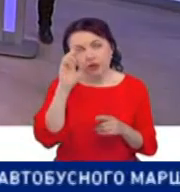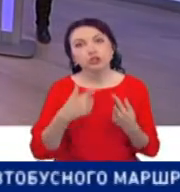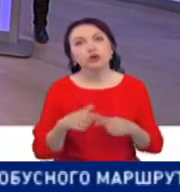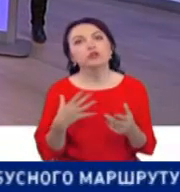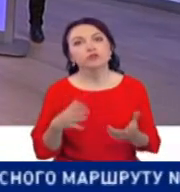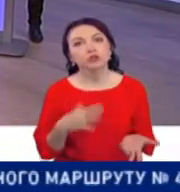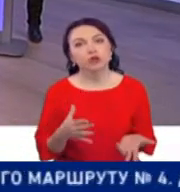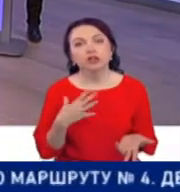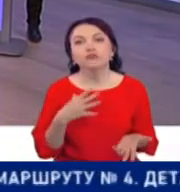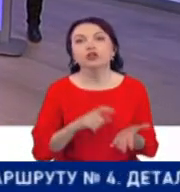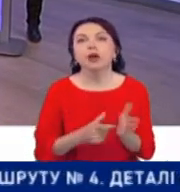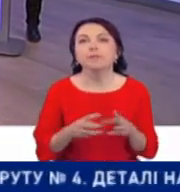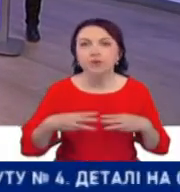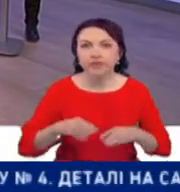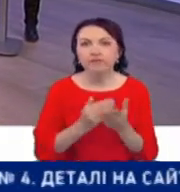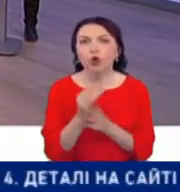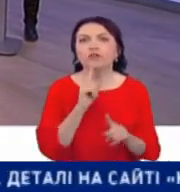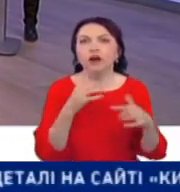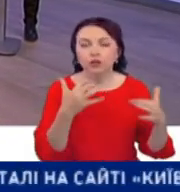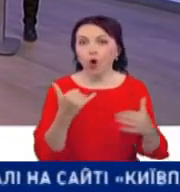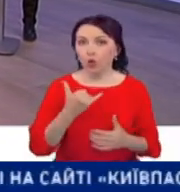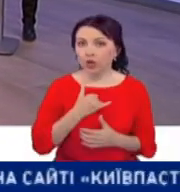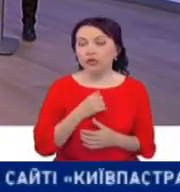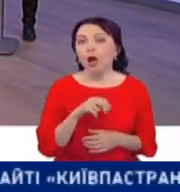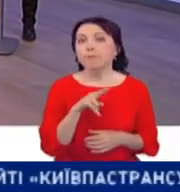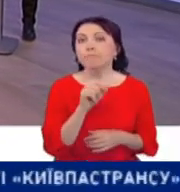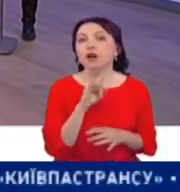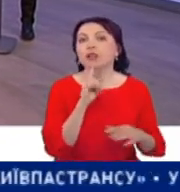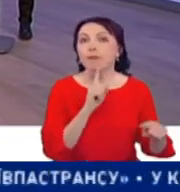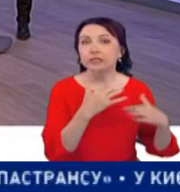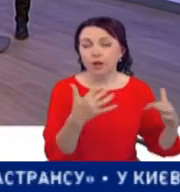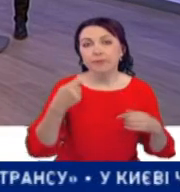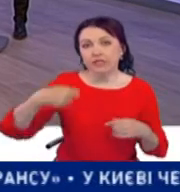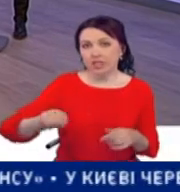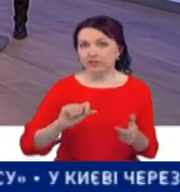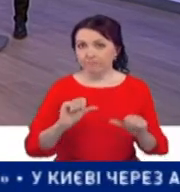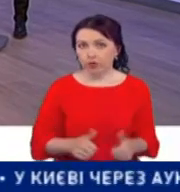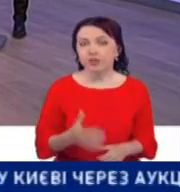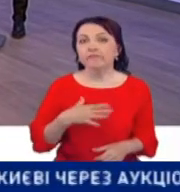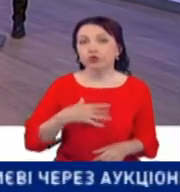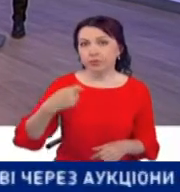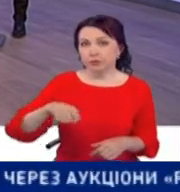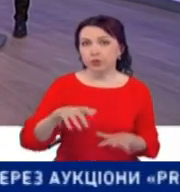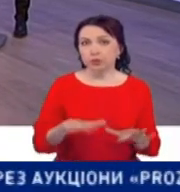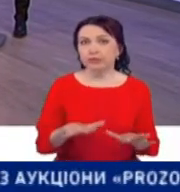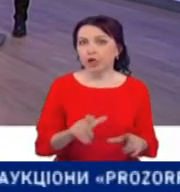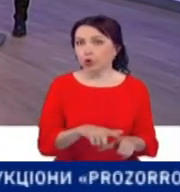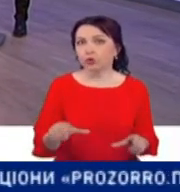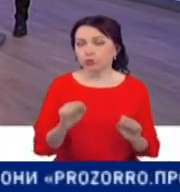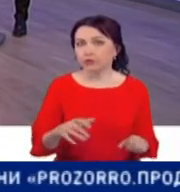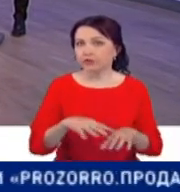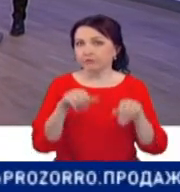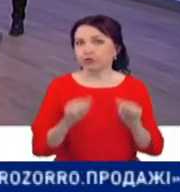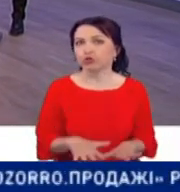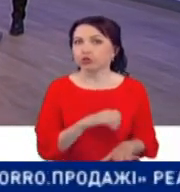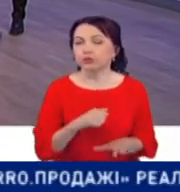влада тоді? Навіщо тоді Кабмін, Верховна Рада? У нас парламентсько-президентська форма. Навіщо тоді президент? Якщо на місцях люди все можуть зробити і зможуть